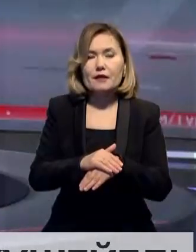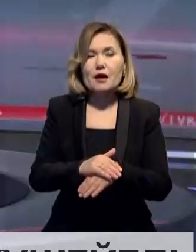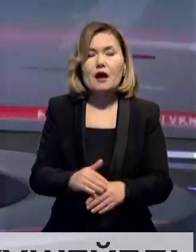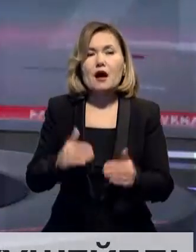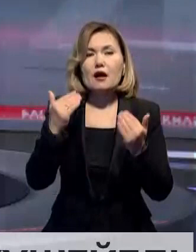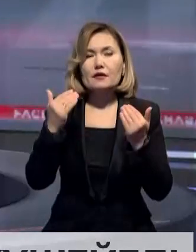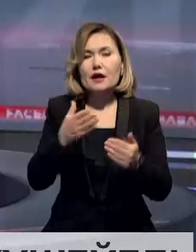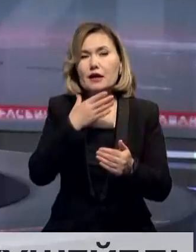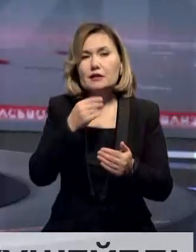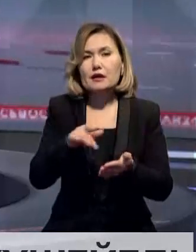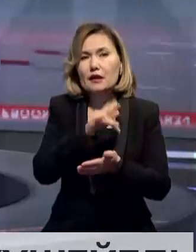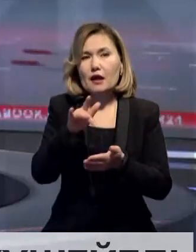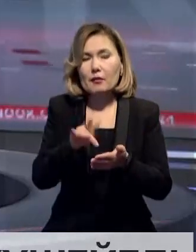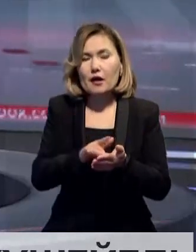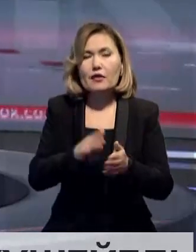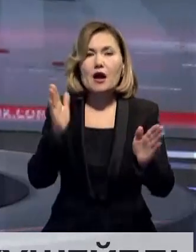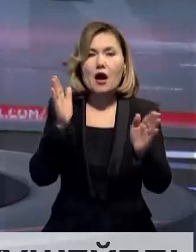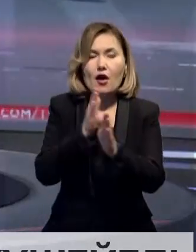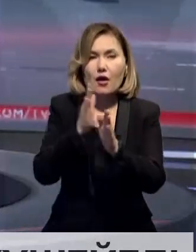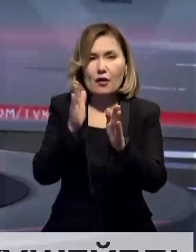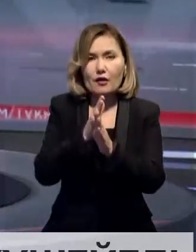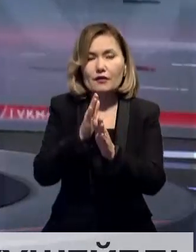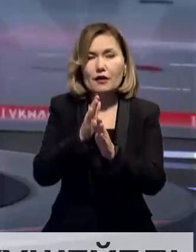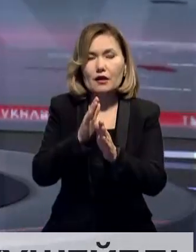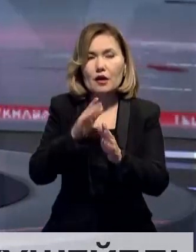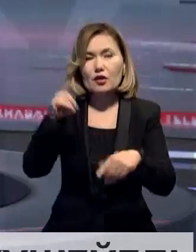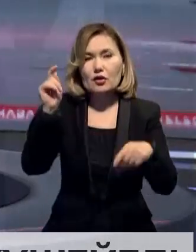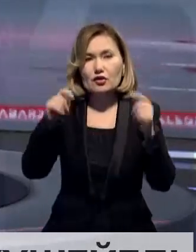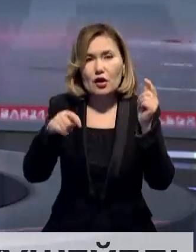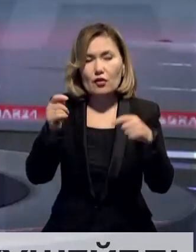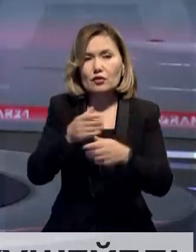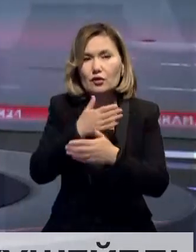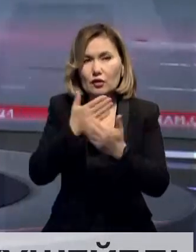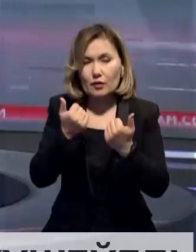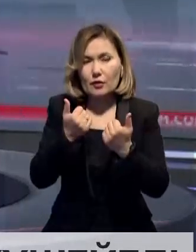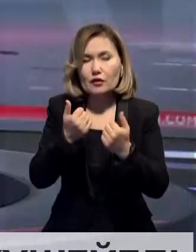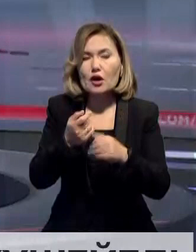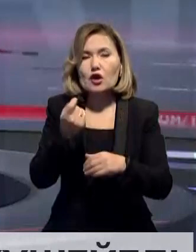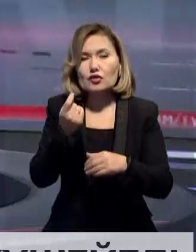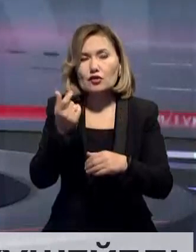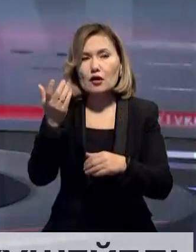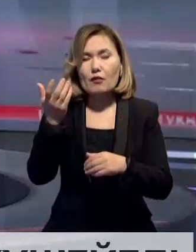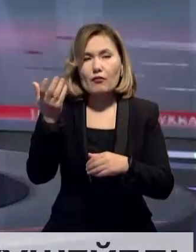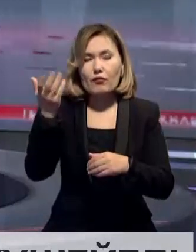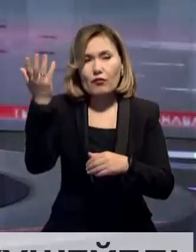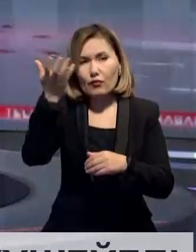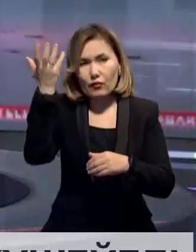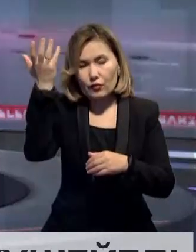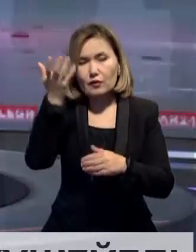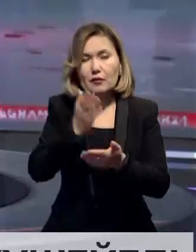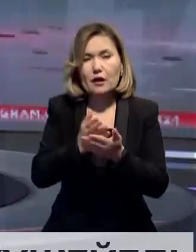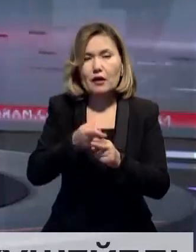Қазір Семей қаласында бізде ауа-райы жауын-шашынсыз болып күтіледі. Және азаған болыпты. Желдің жылдамдығы 6 метр